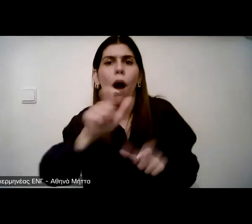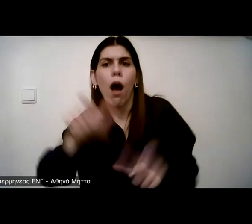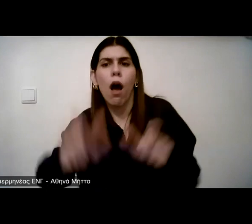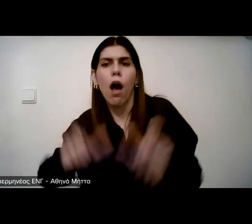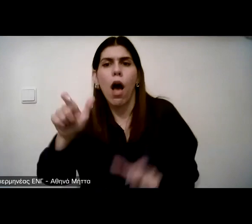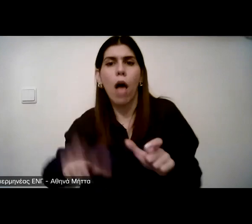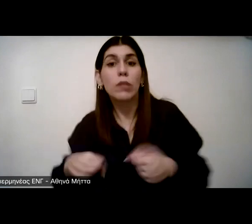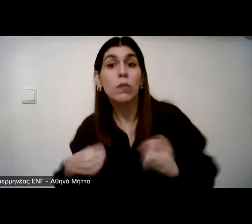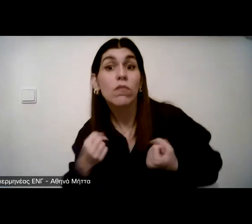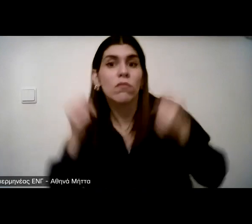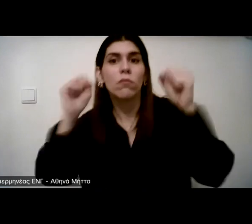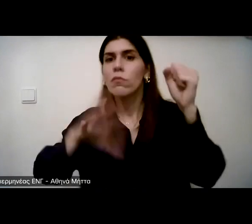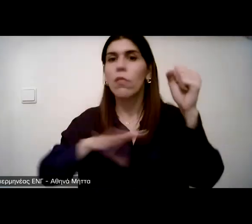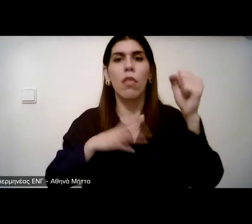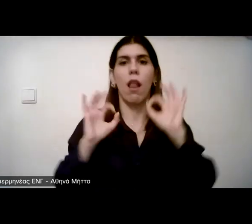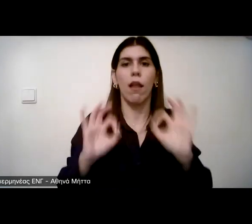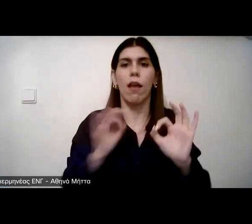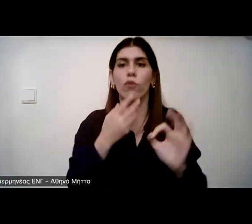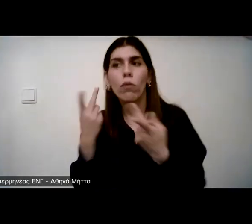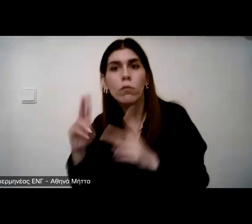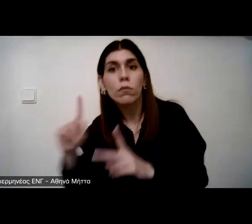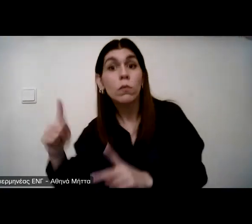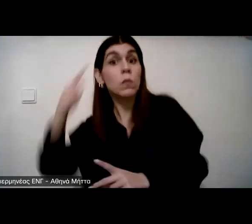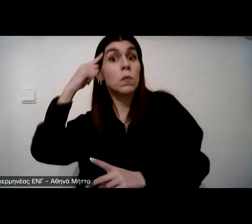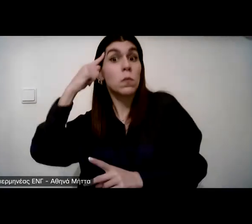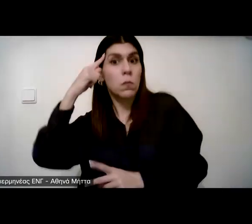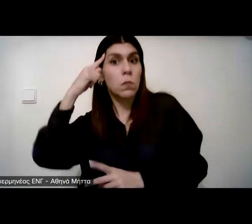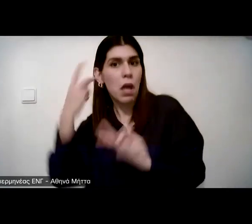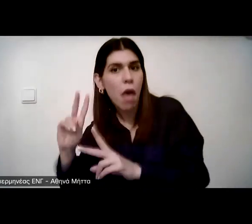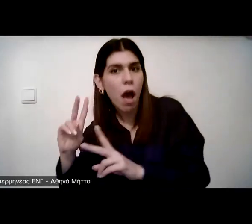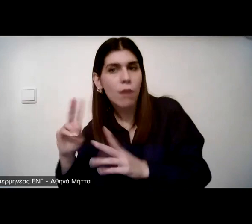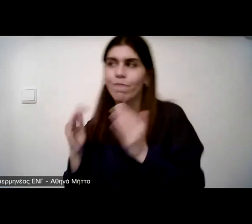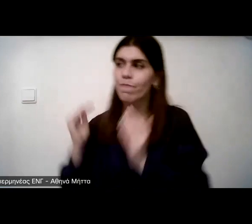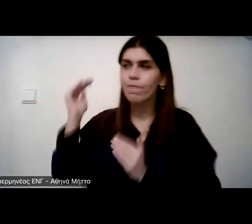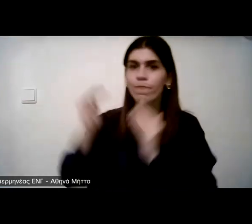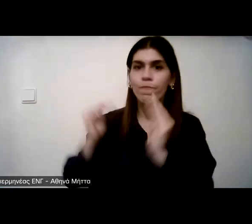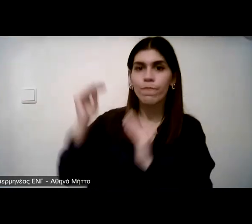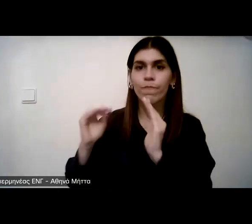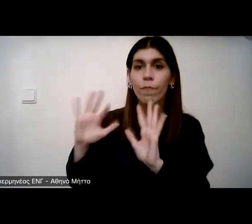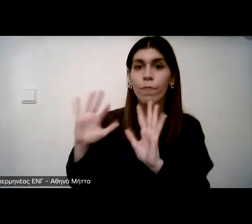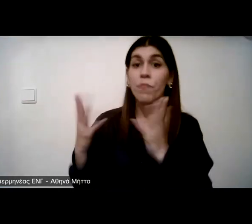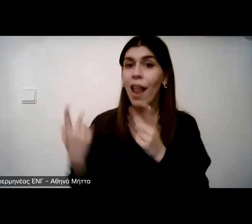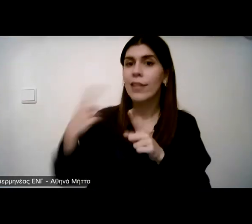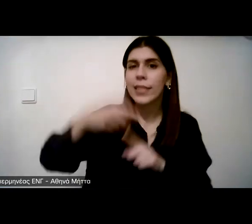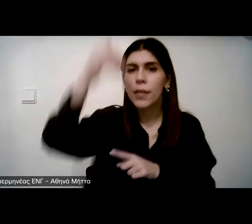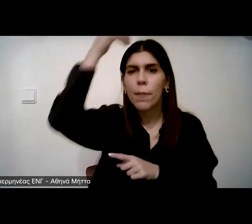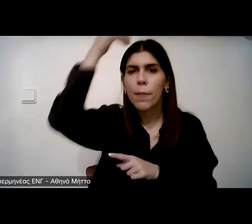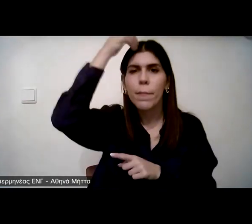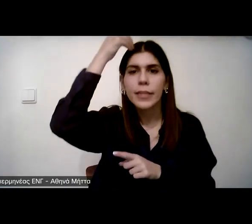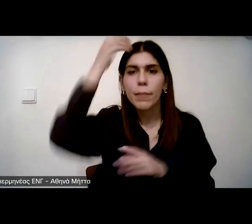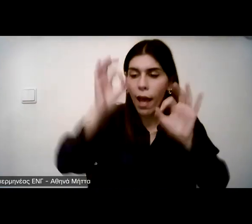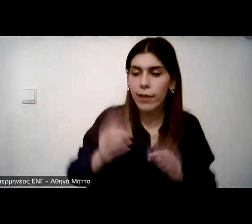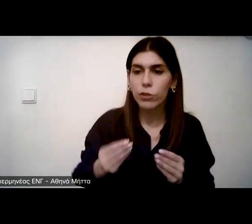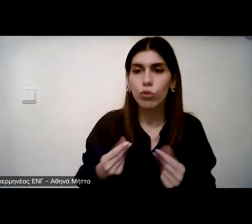από την καινοτομία του γεγονότος, αλλά εξαρτήθηκαν και εξαρτώνται επίσης από ευρύτερες πεπιθήσεις και